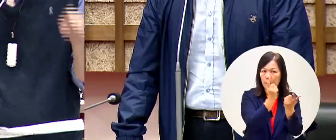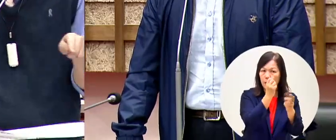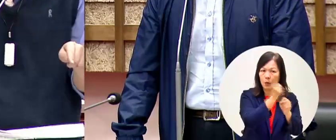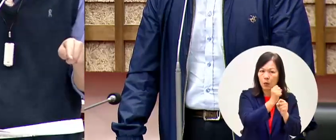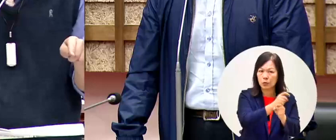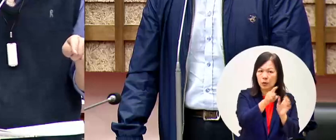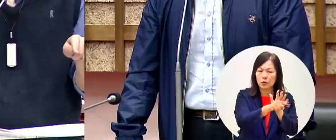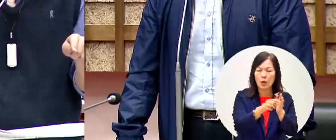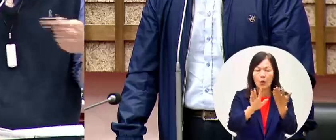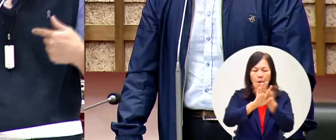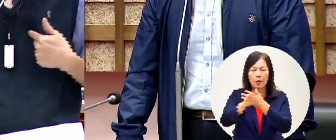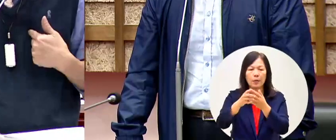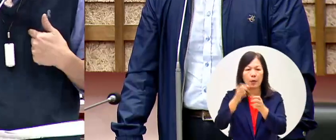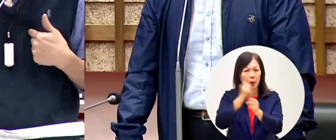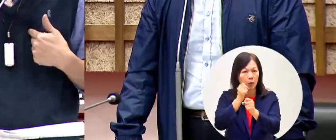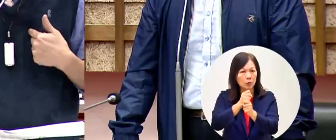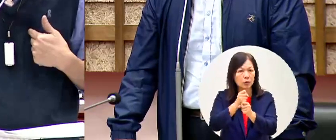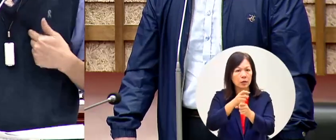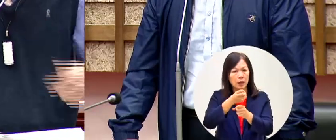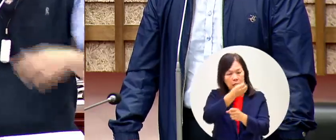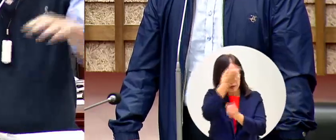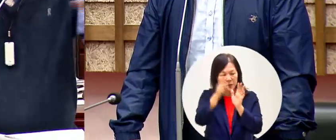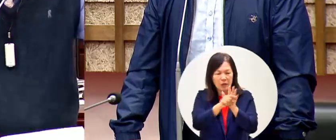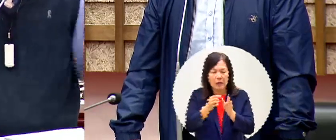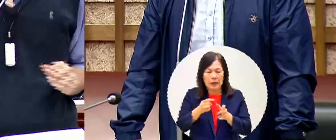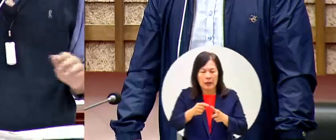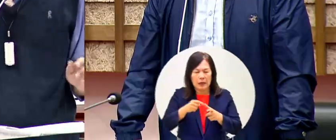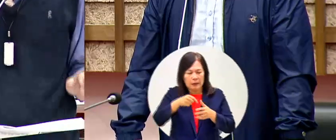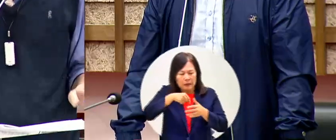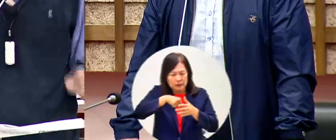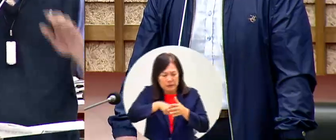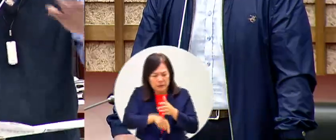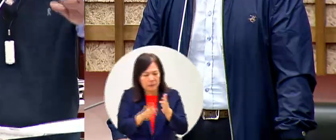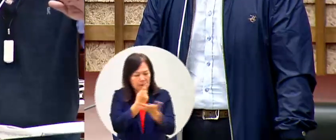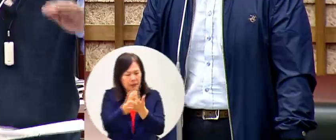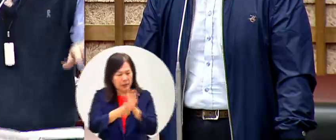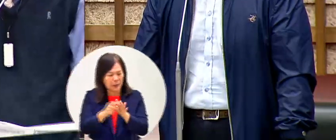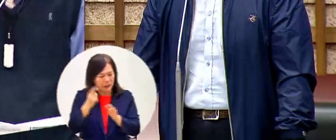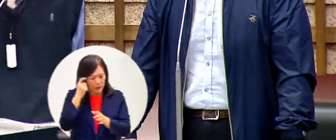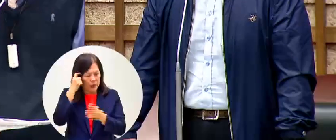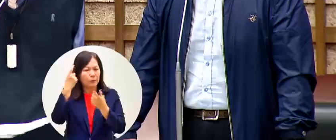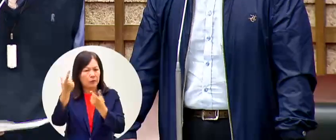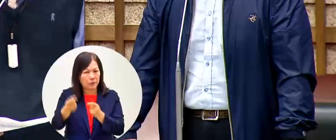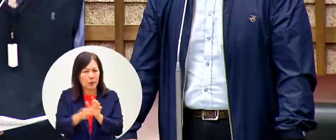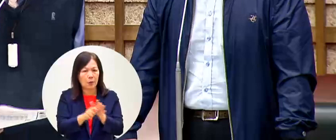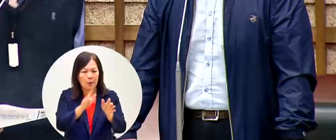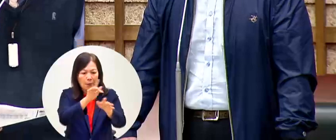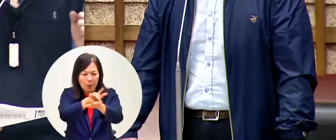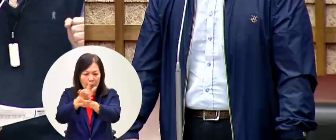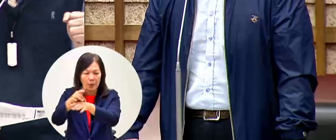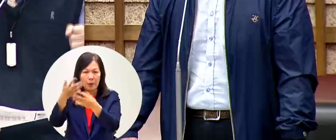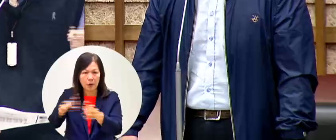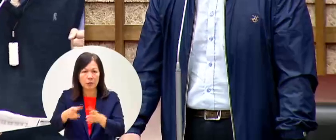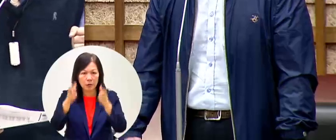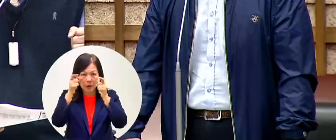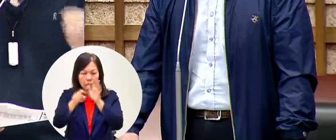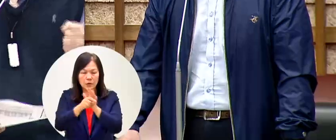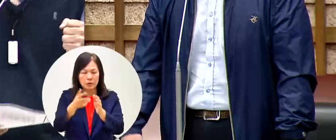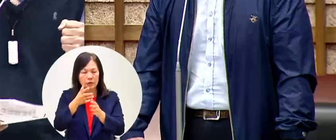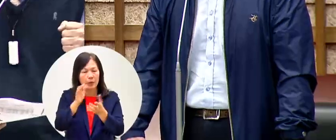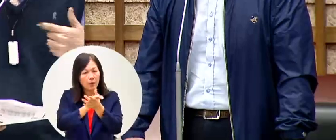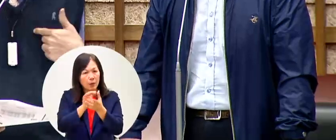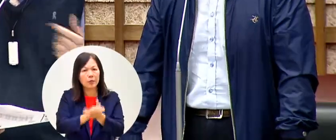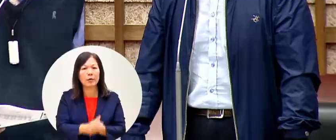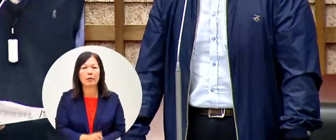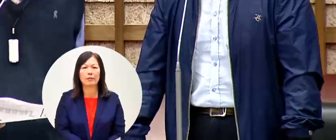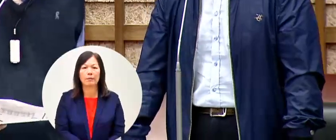深的刺痛了高雄人的心。我所接触这么多高雄父老兄弟姐妹，大家一听到北漂都